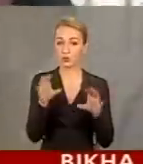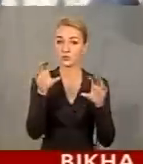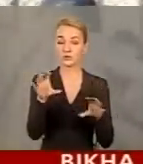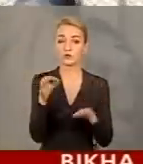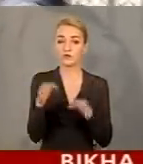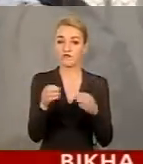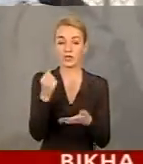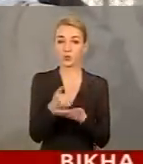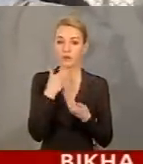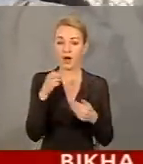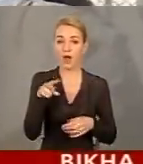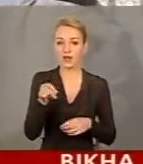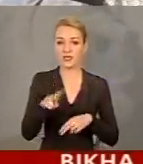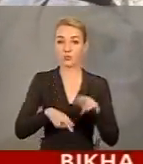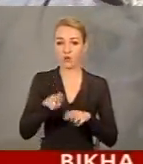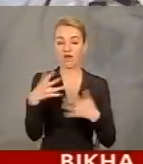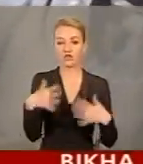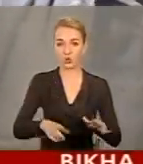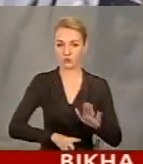але забудова вже розпочалася.